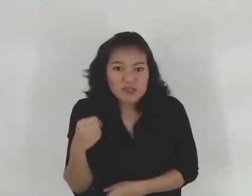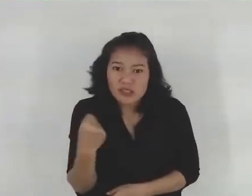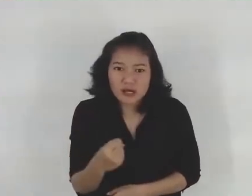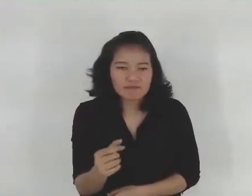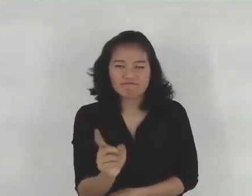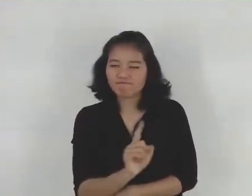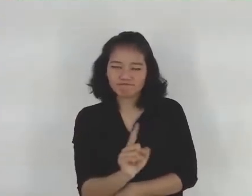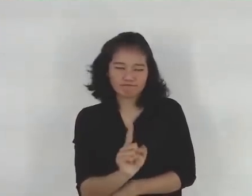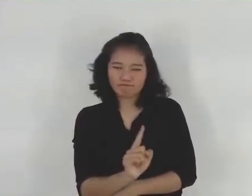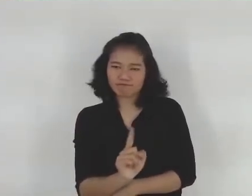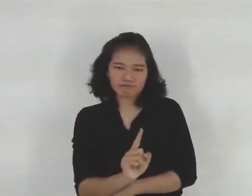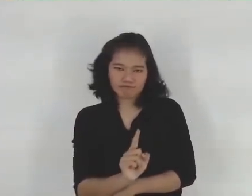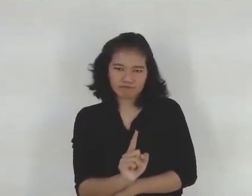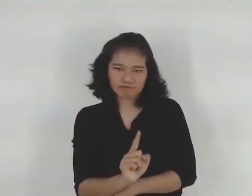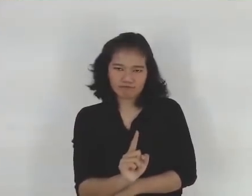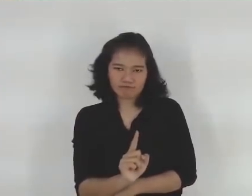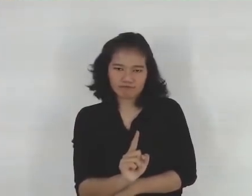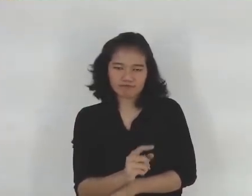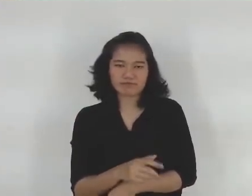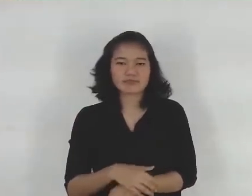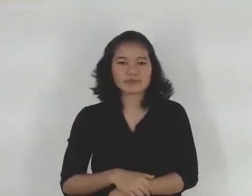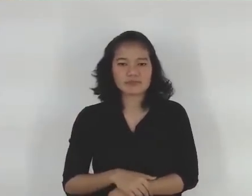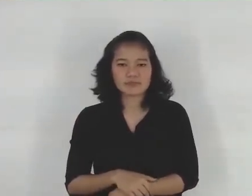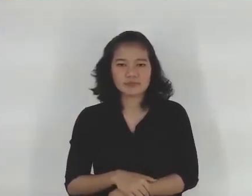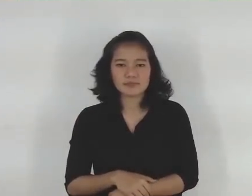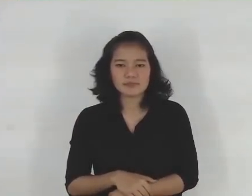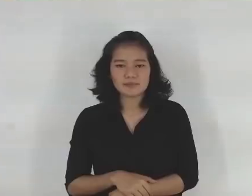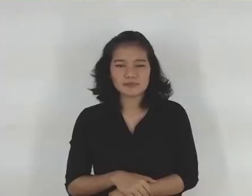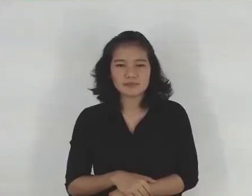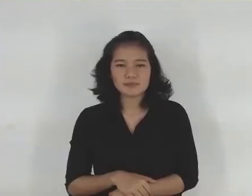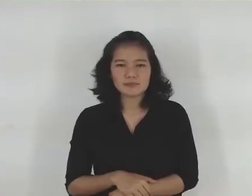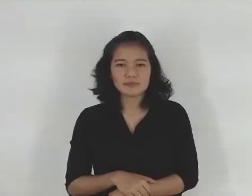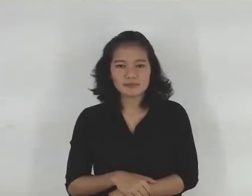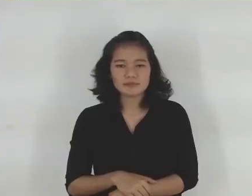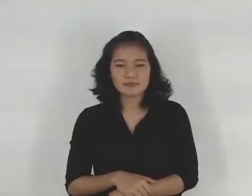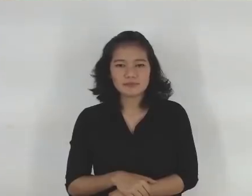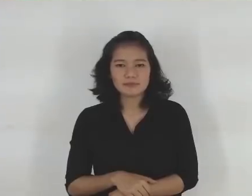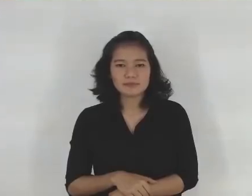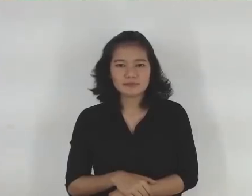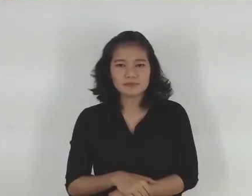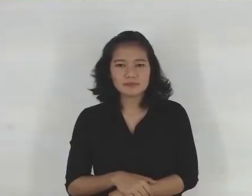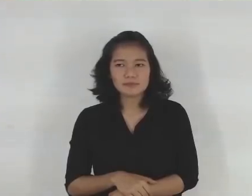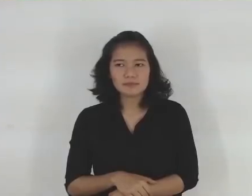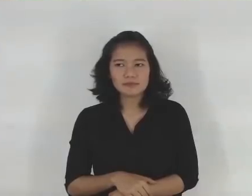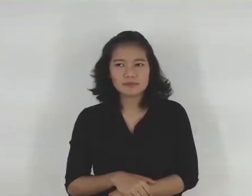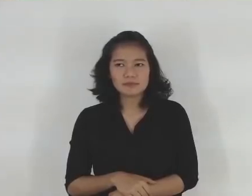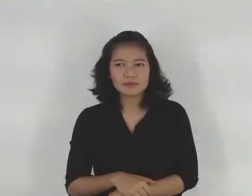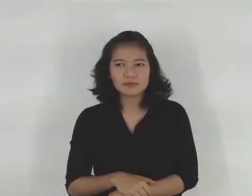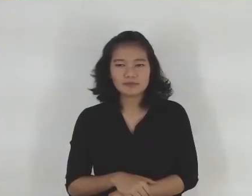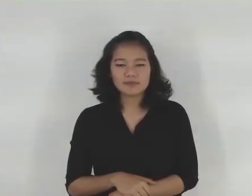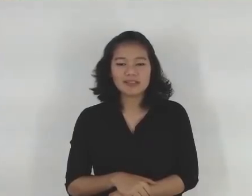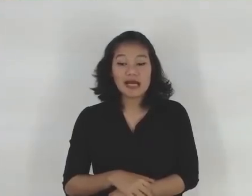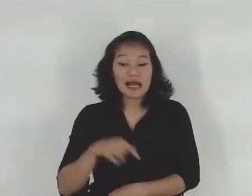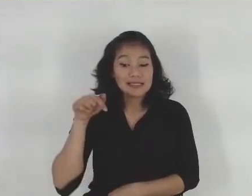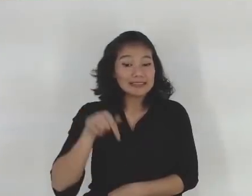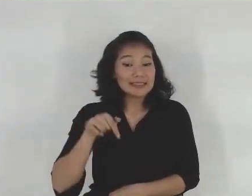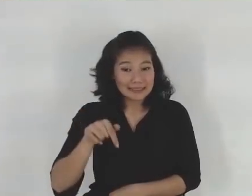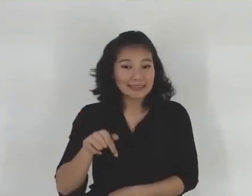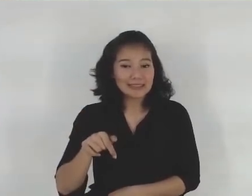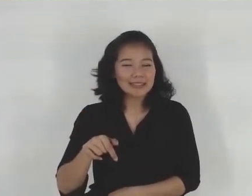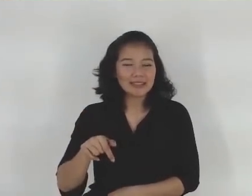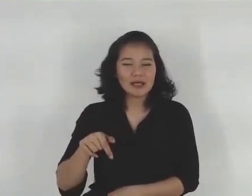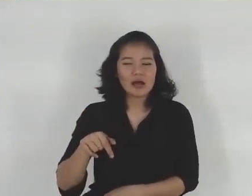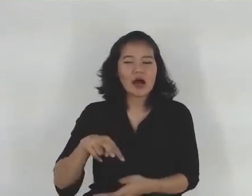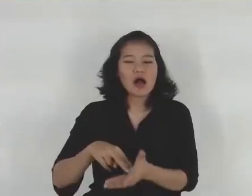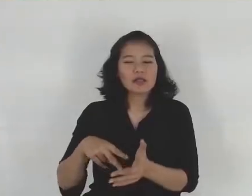karena kelahiran Sang juruselamat dunia dari dari ini kita juga diajarkan